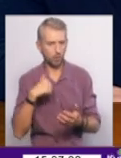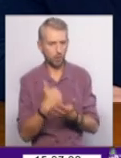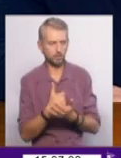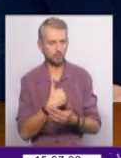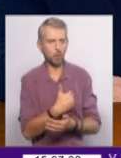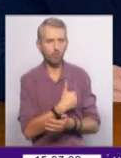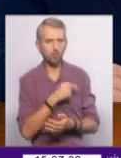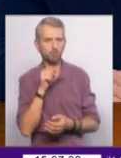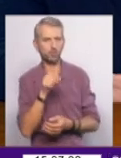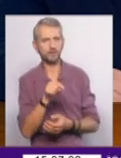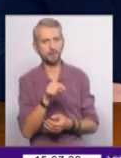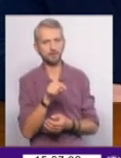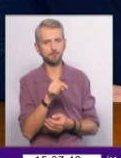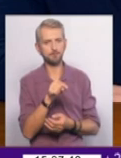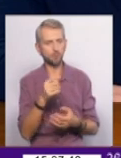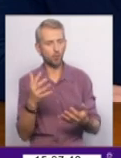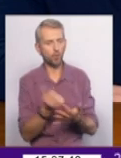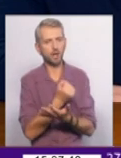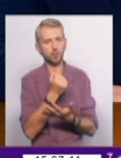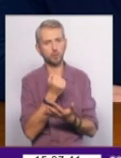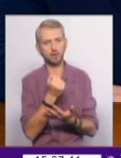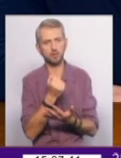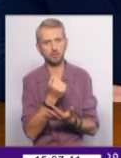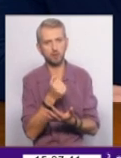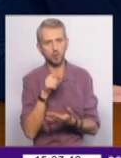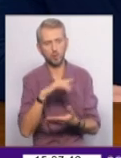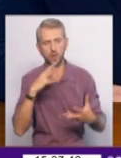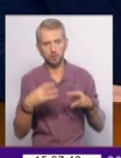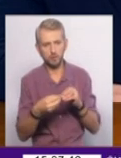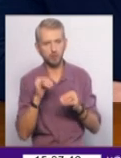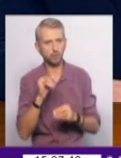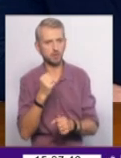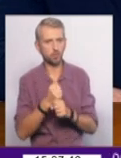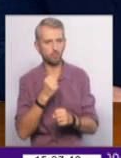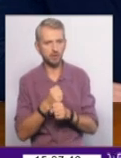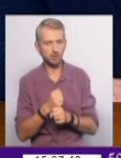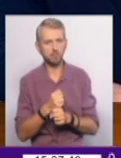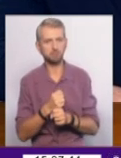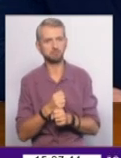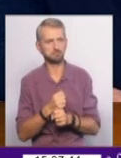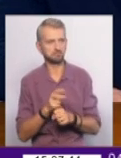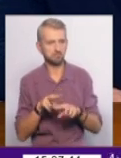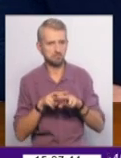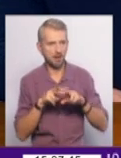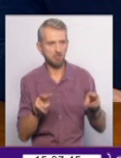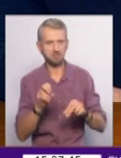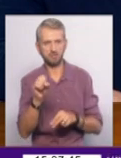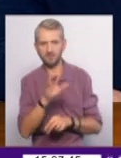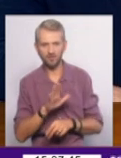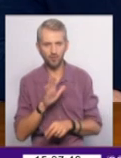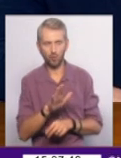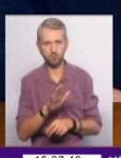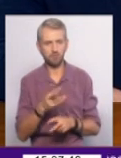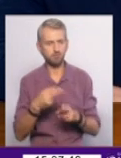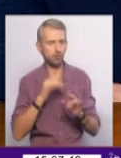це якби досягнути цього результату і зробити європейський, ну, якби